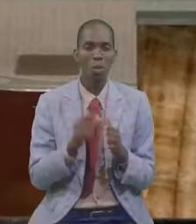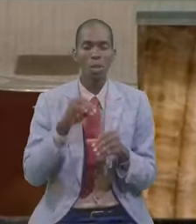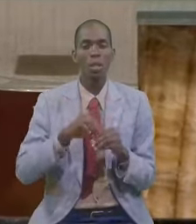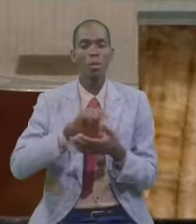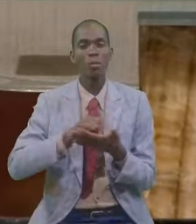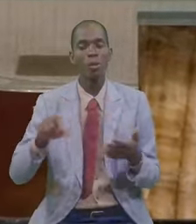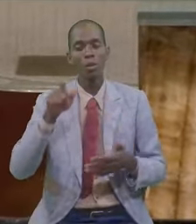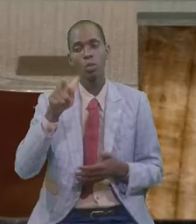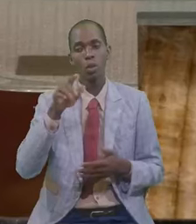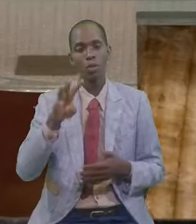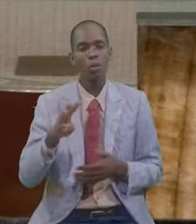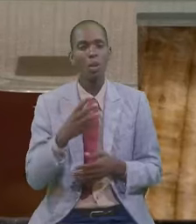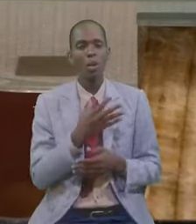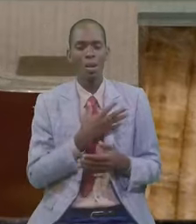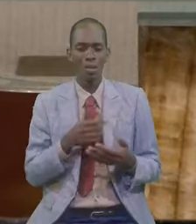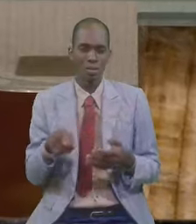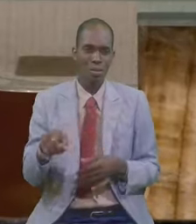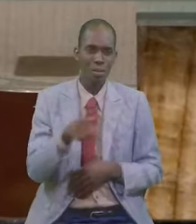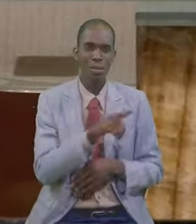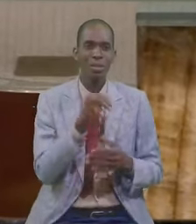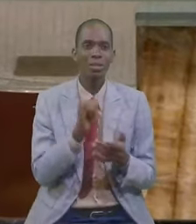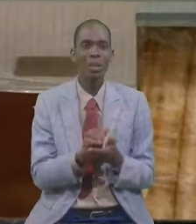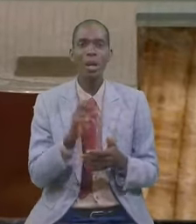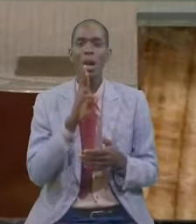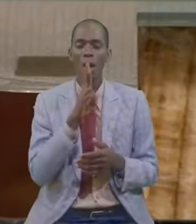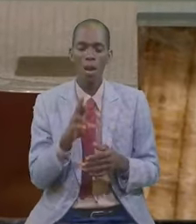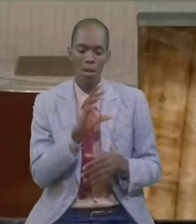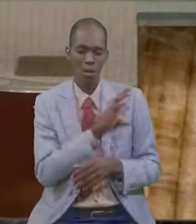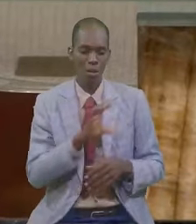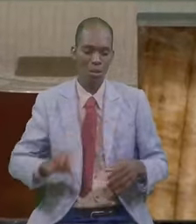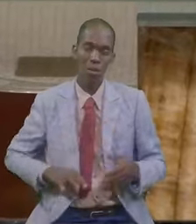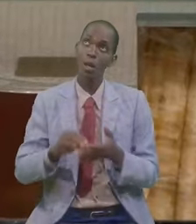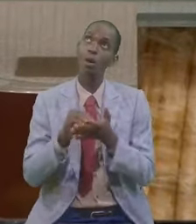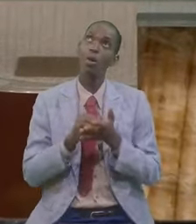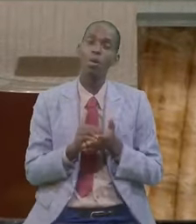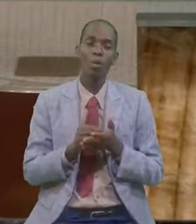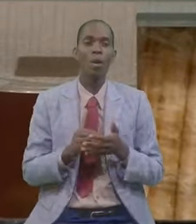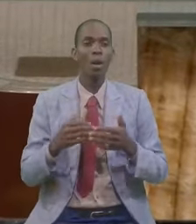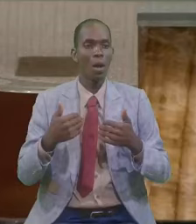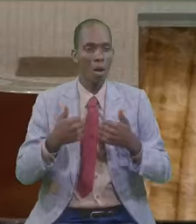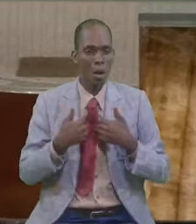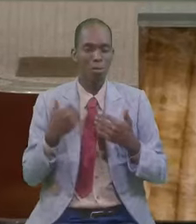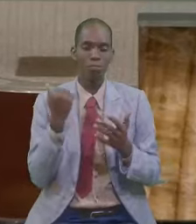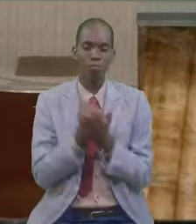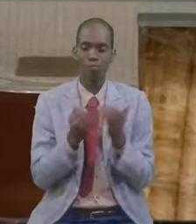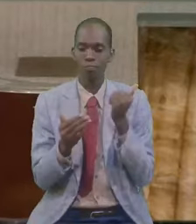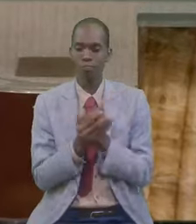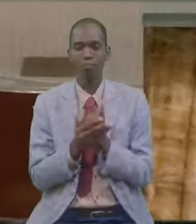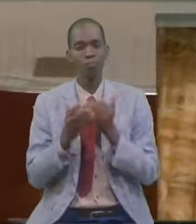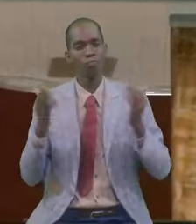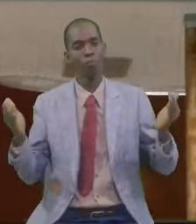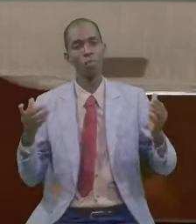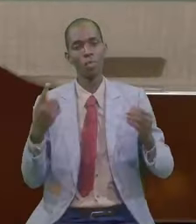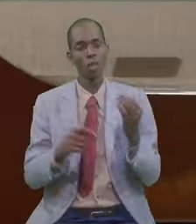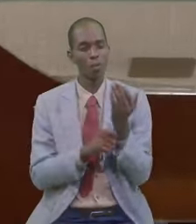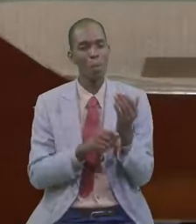24. Ceux qui sont à Jésus-Christ ont crucifié la chair. Ceux